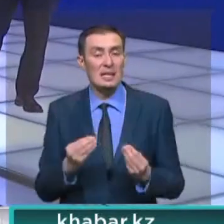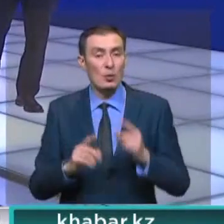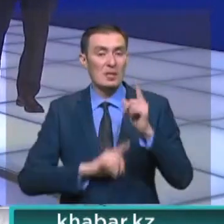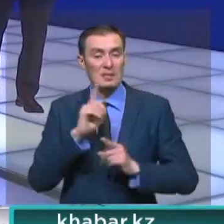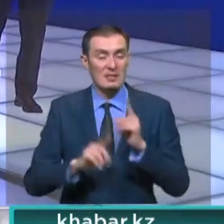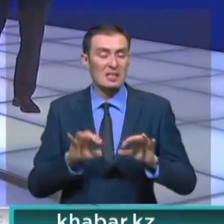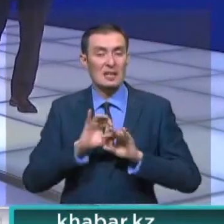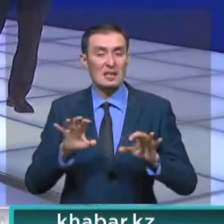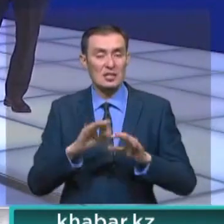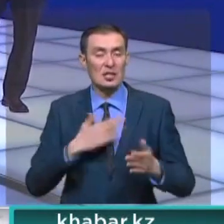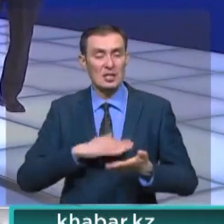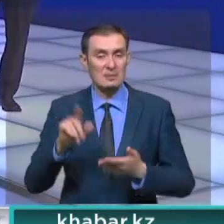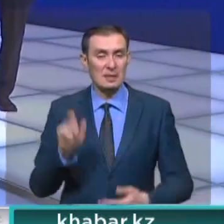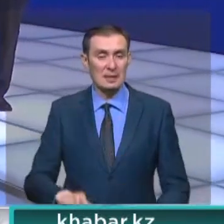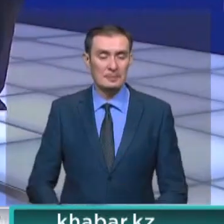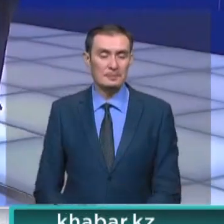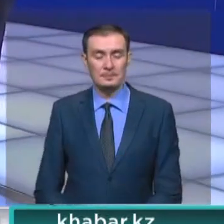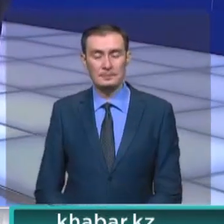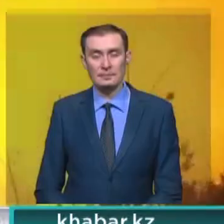космонавтики расскажет Григорий Беденко.